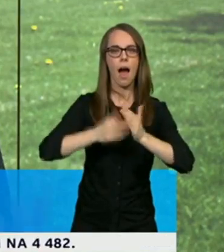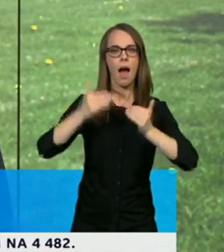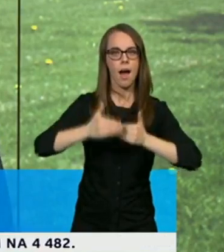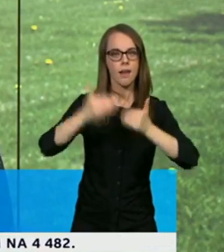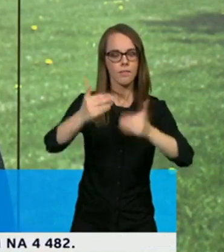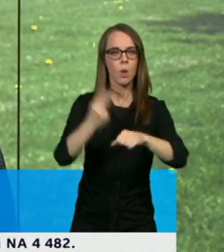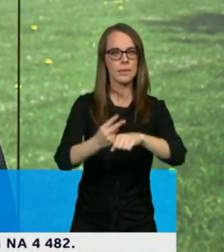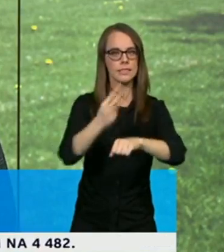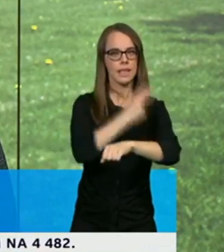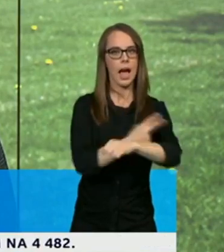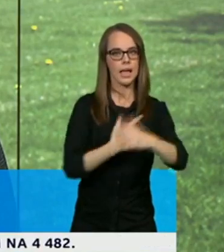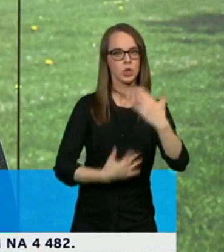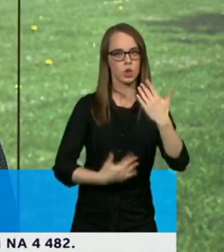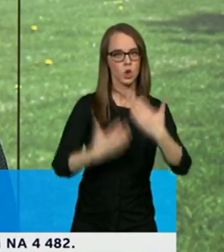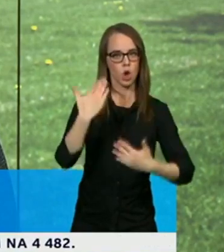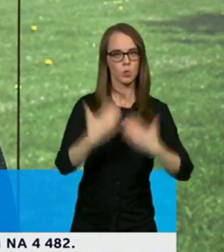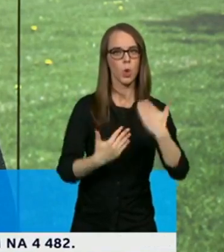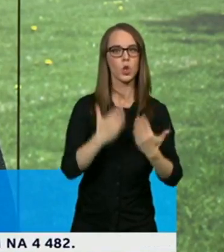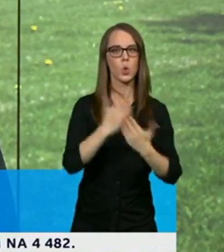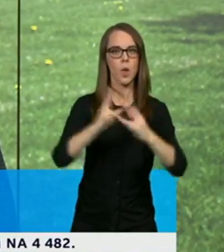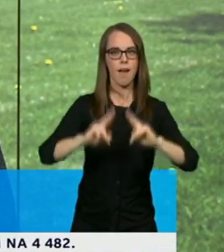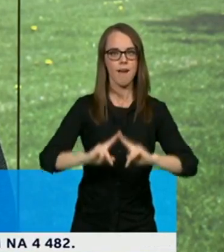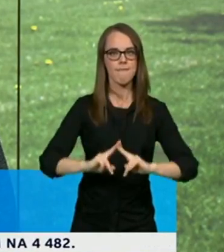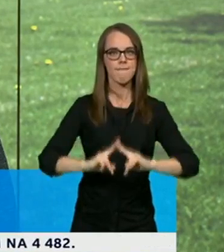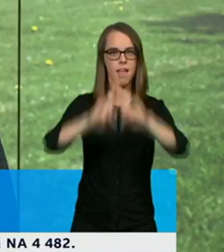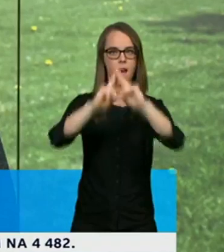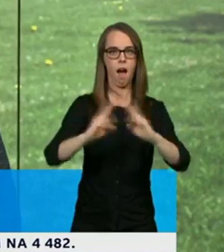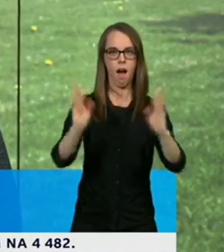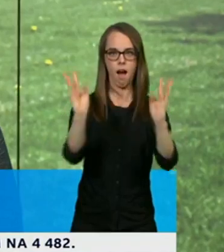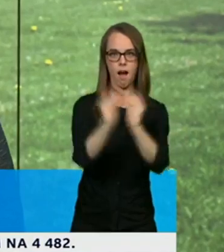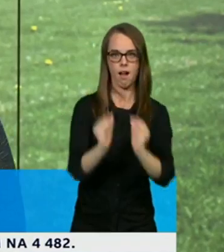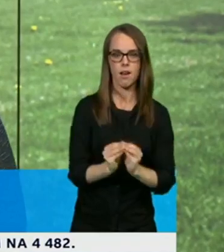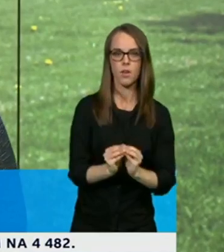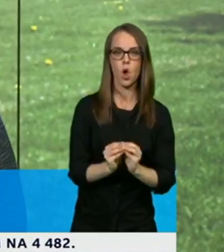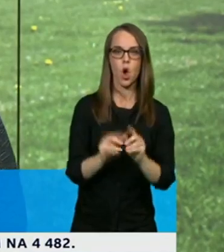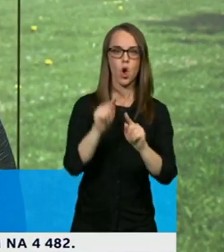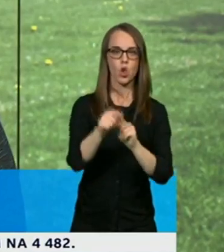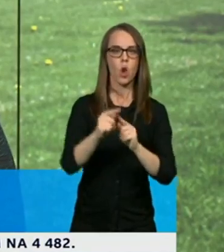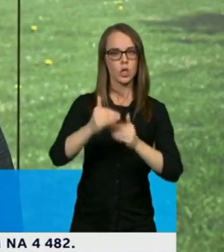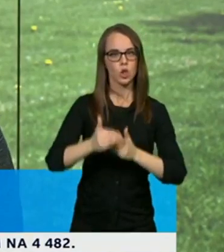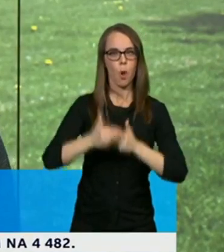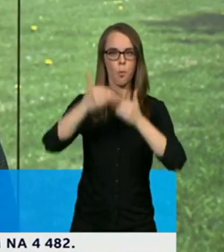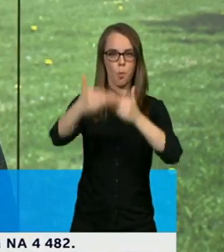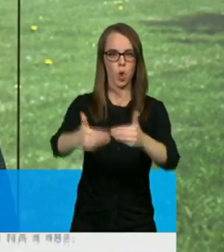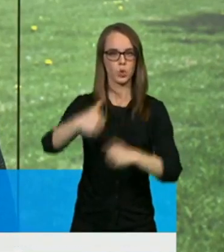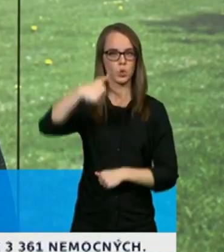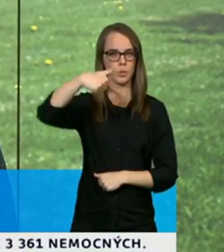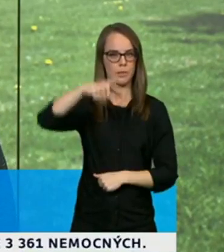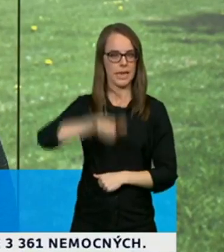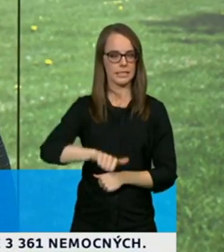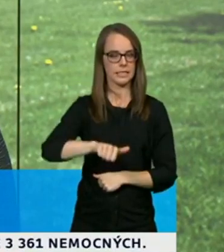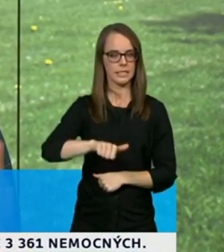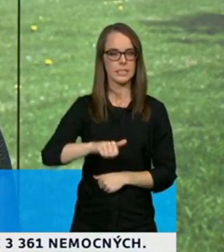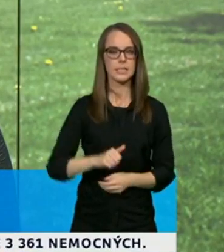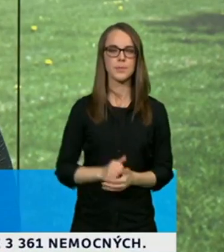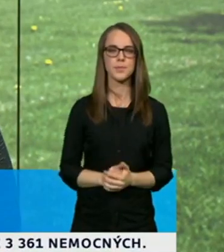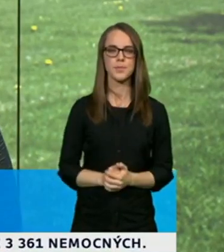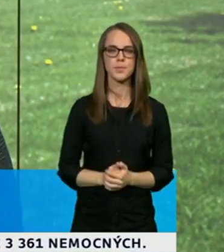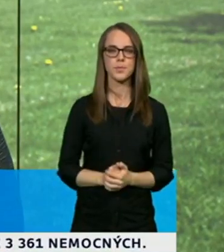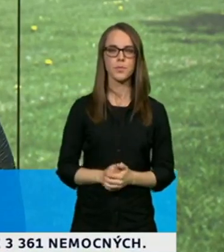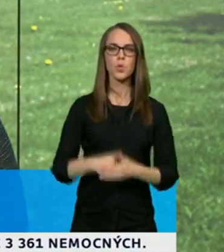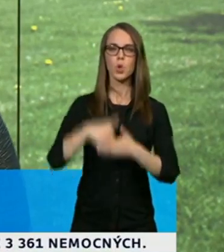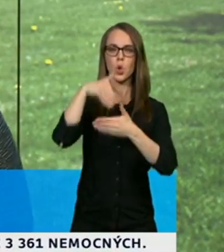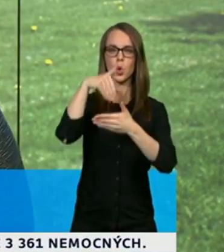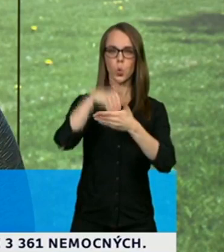teď už myslím toho finálního, a to tak, aby se posunul o měsíc a poslanecké sněmovně samozřejmě. To znamená,